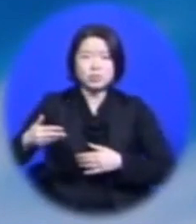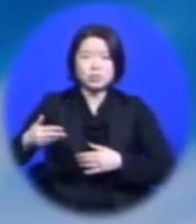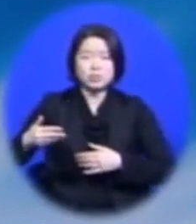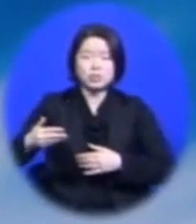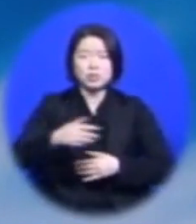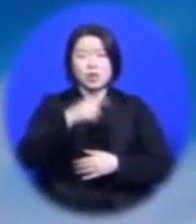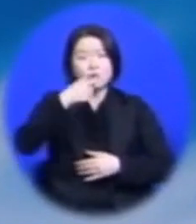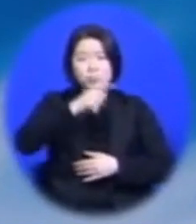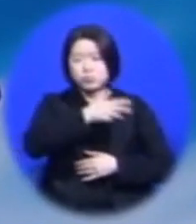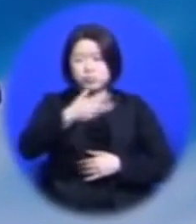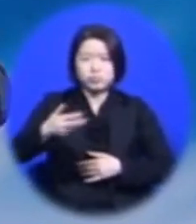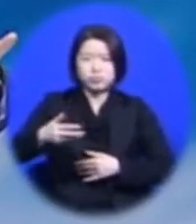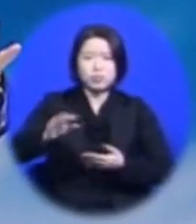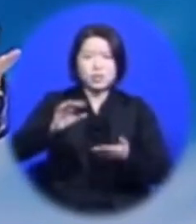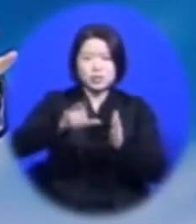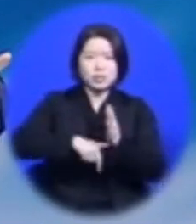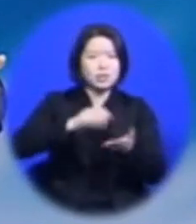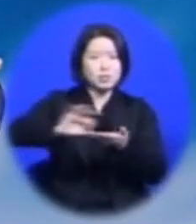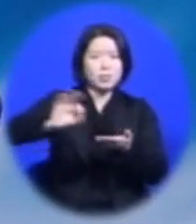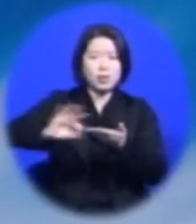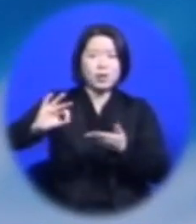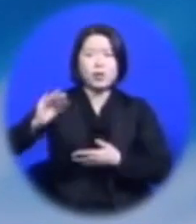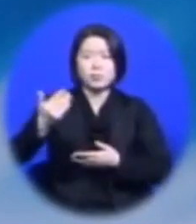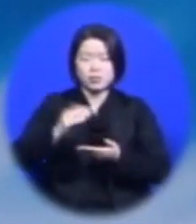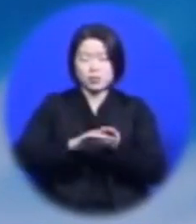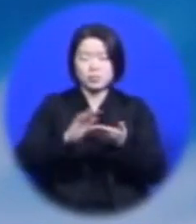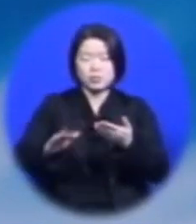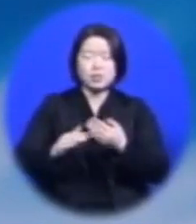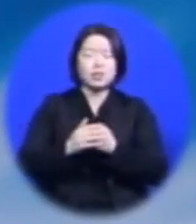물 흐르듯이 그냥 시간을 써버립니다.